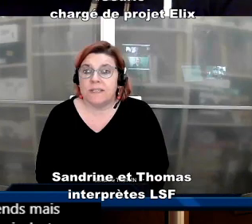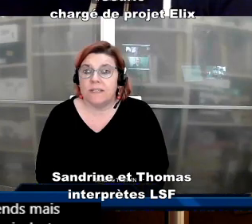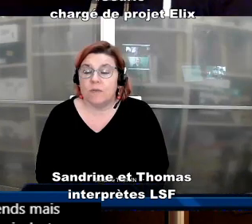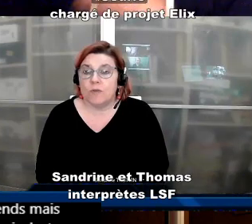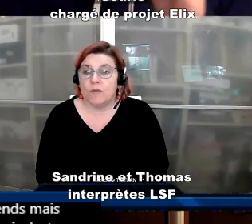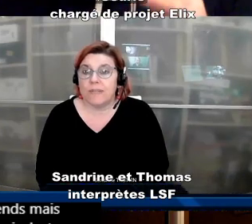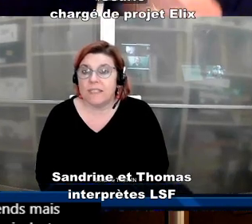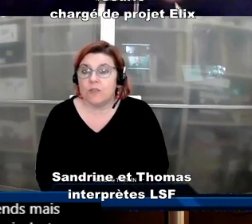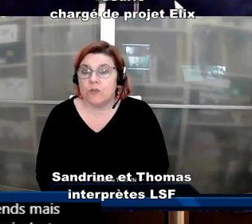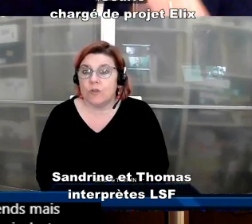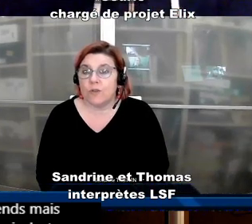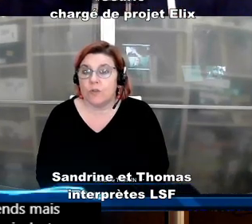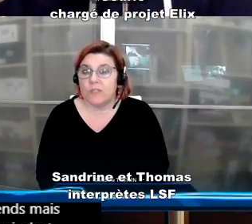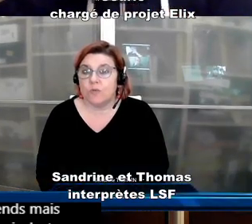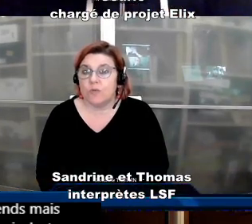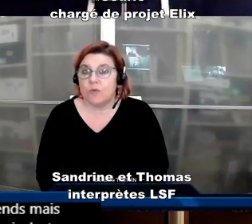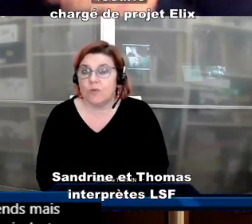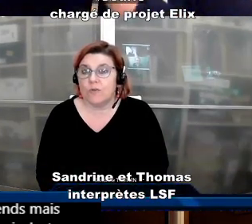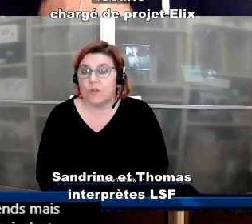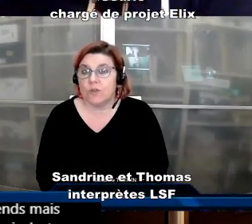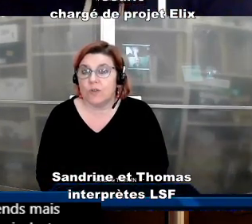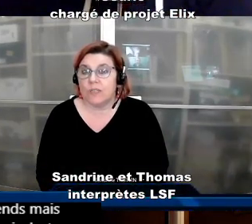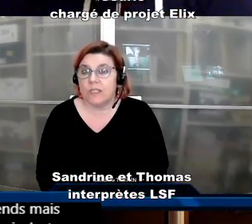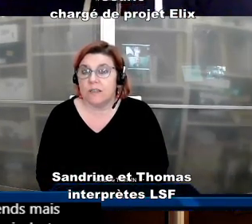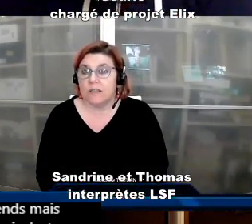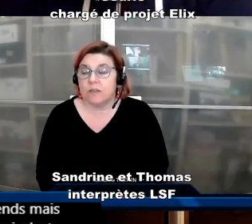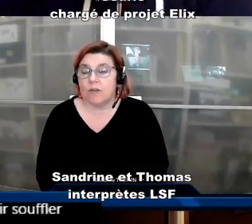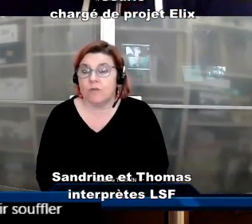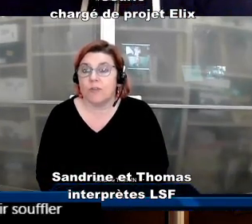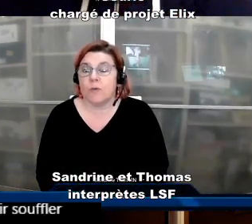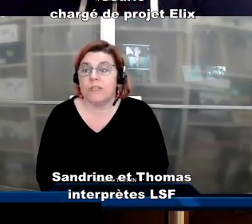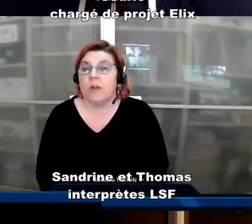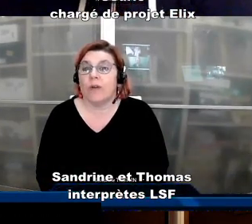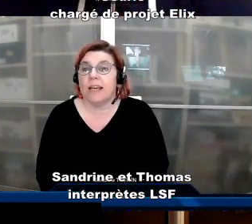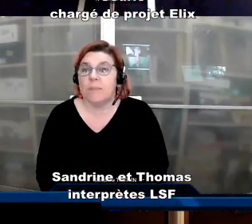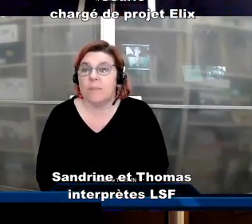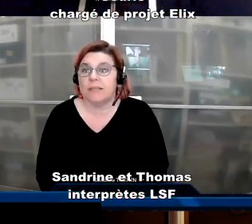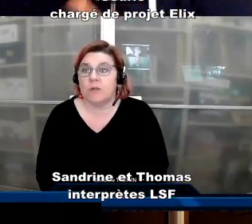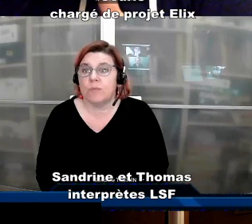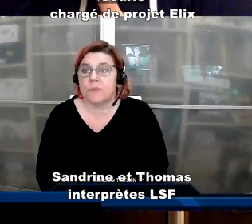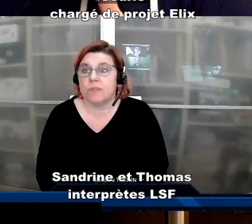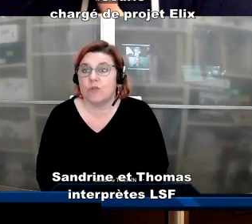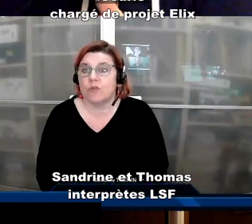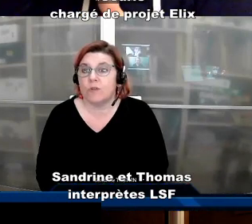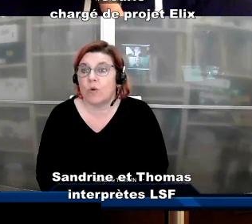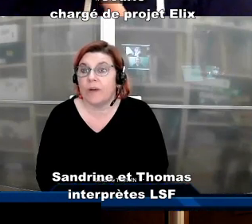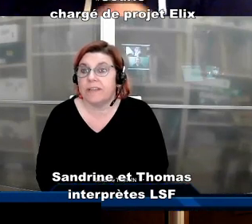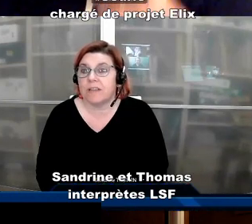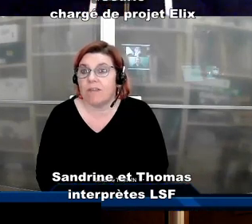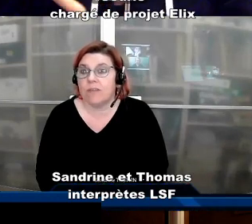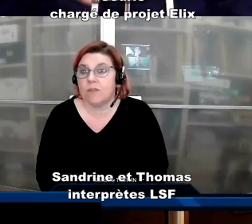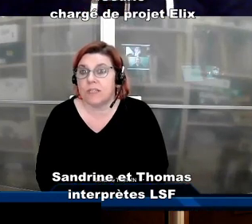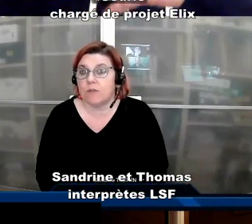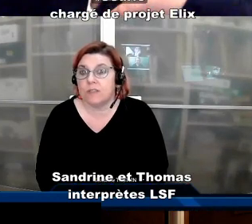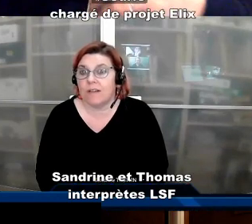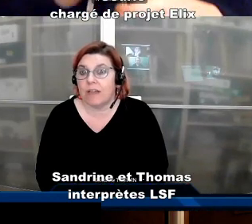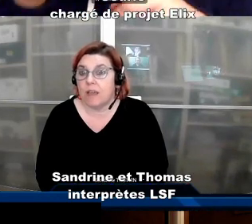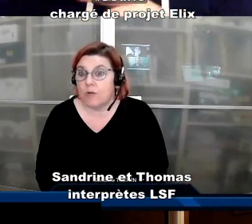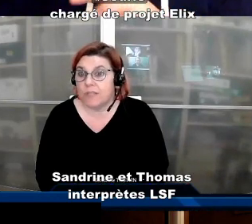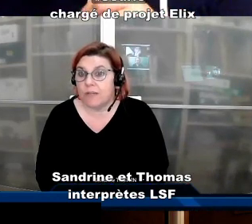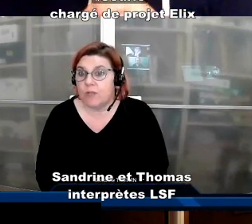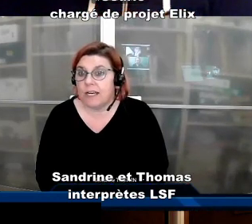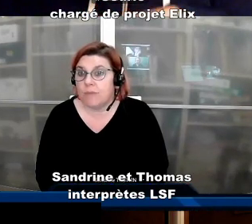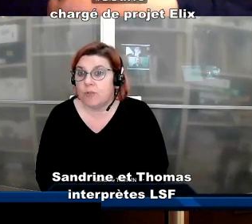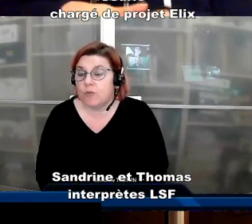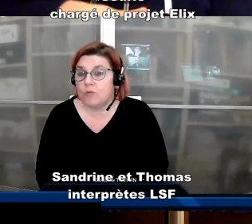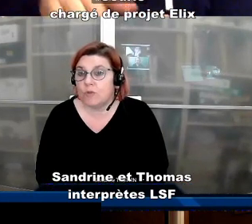de vous baser sur votre audition, sur ce que vous entendez. Quand vous apprenez de l'anglais, par exemple, c'est toujours votre oreille qui travaille, votre cerveau qui travaille.